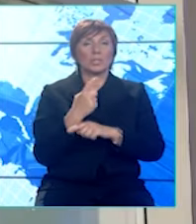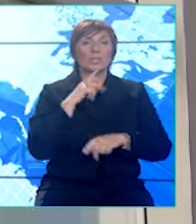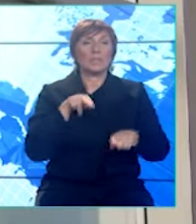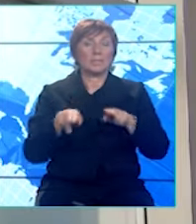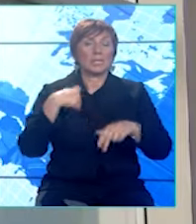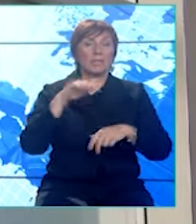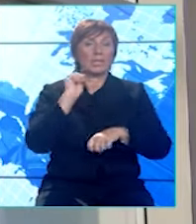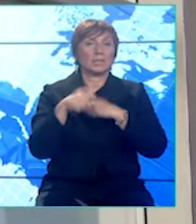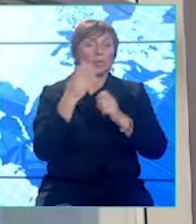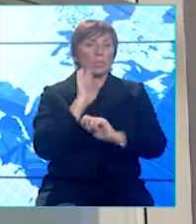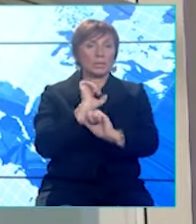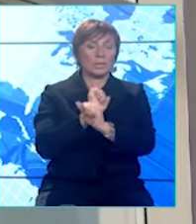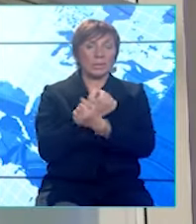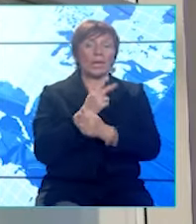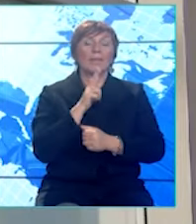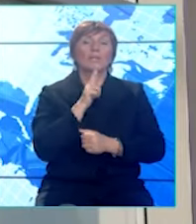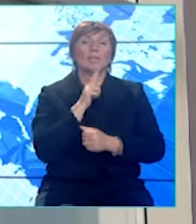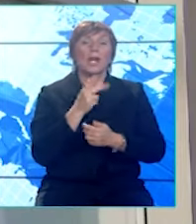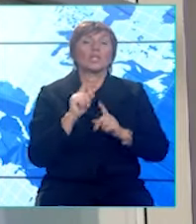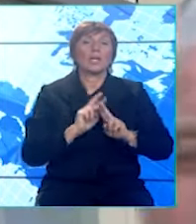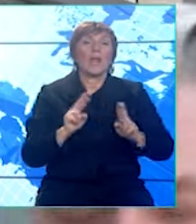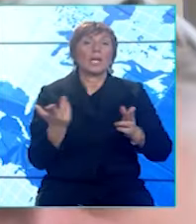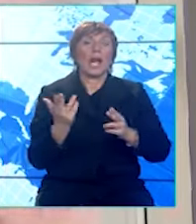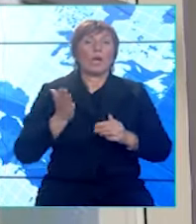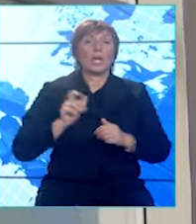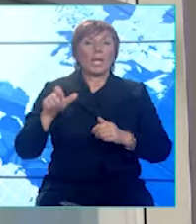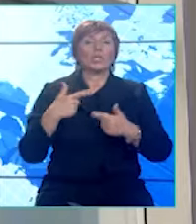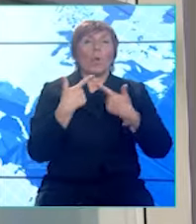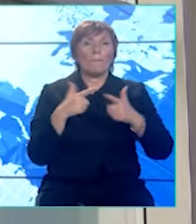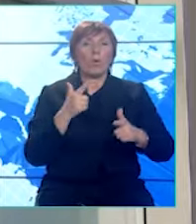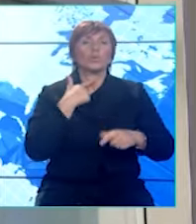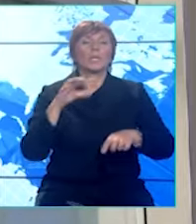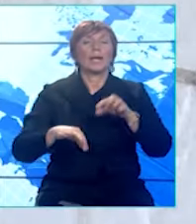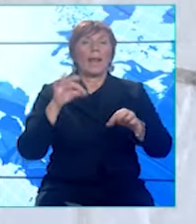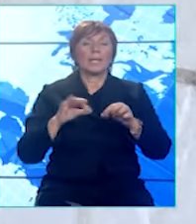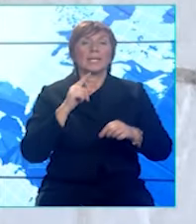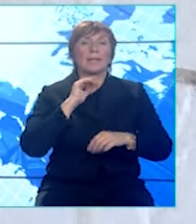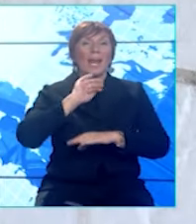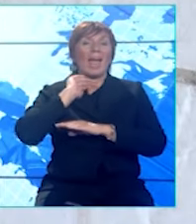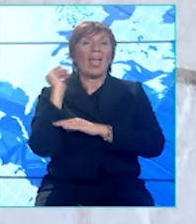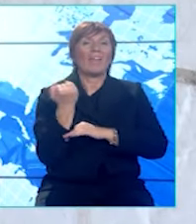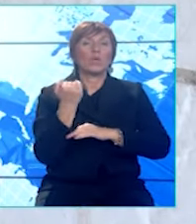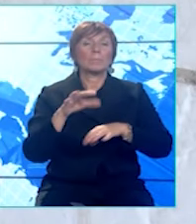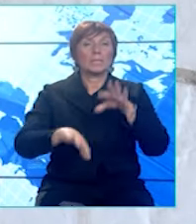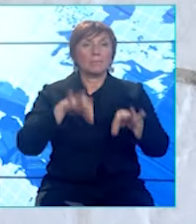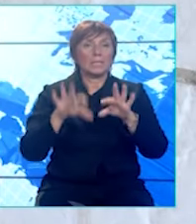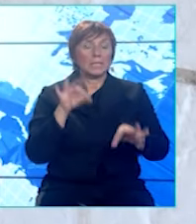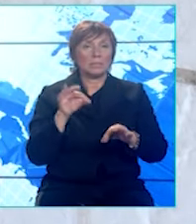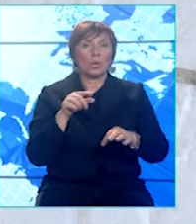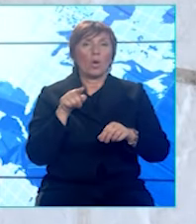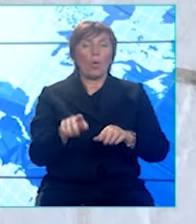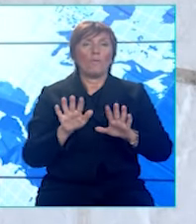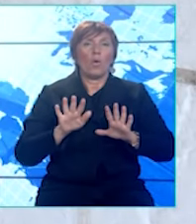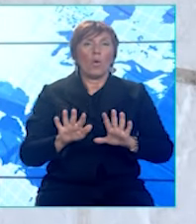Ministarstvo vanjskih poslova BiH traže načine da građanima omoguće glasanje na evropskim izborima. Ovakvi potezi